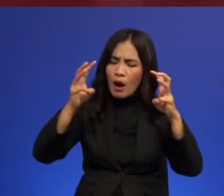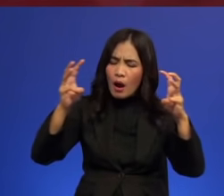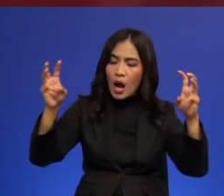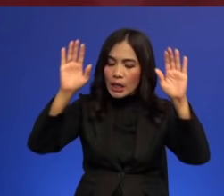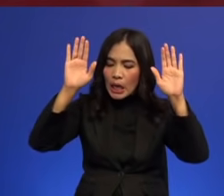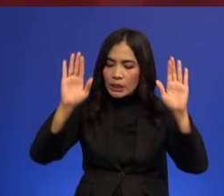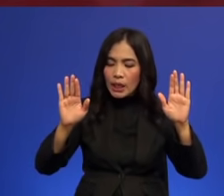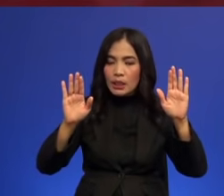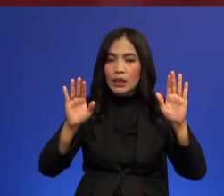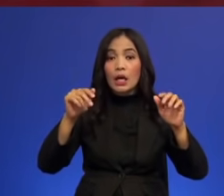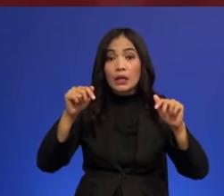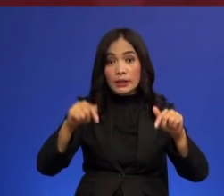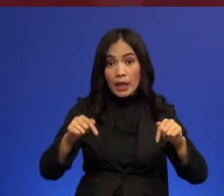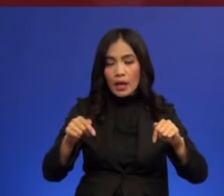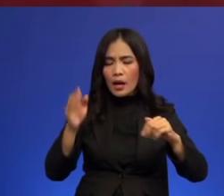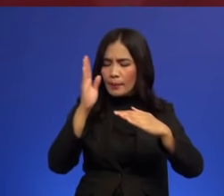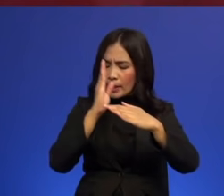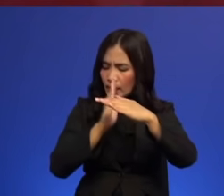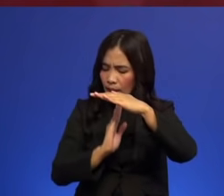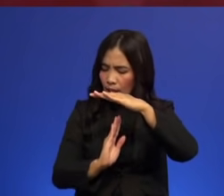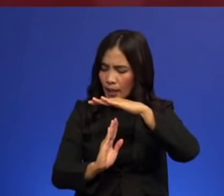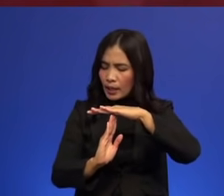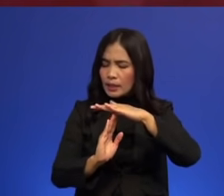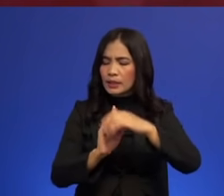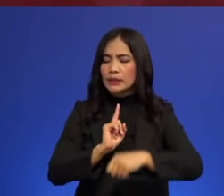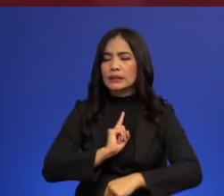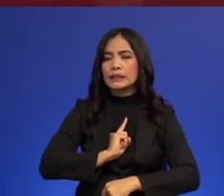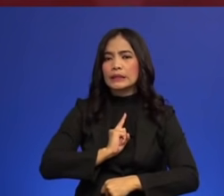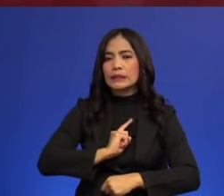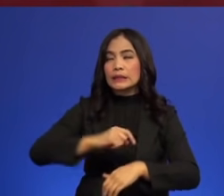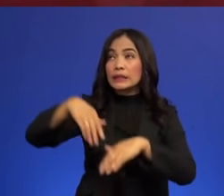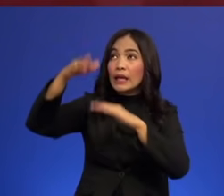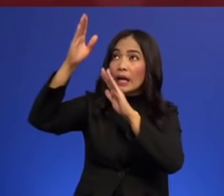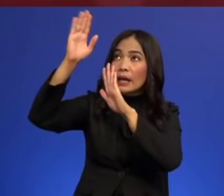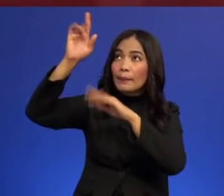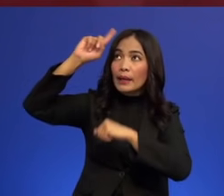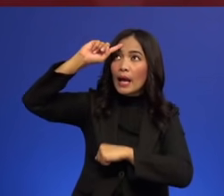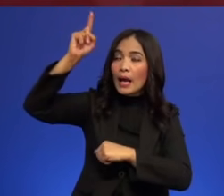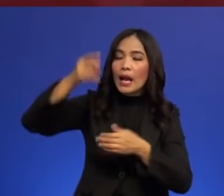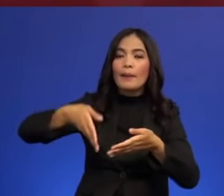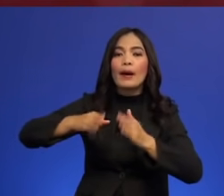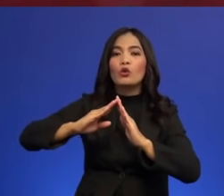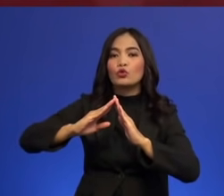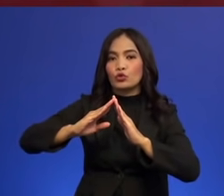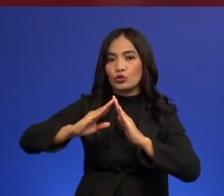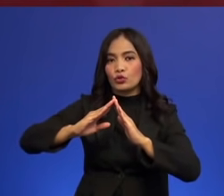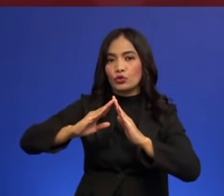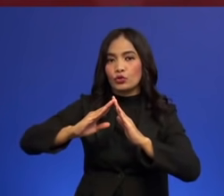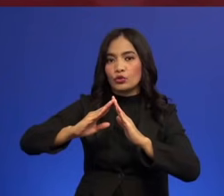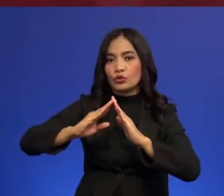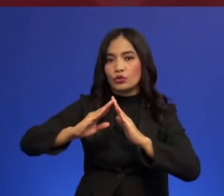mau merendahkan diri di hadapan Allah dan kita membangun